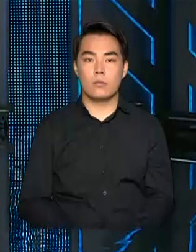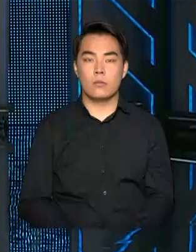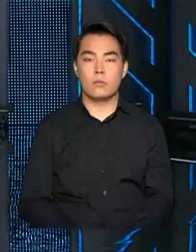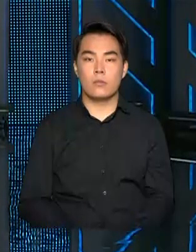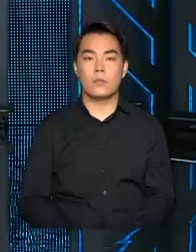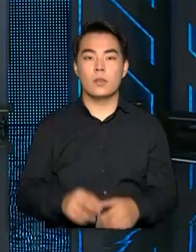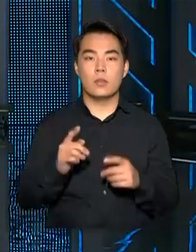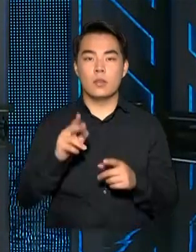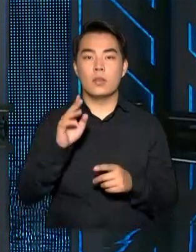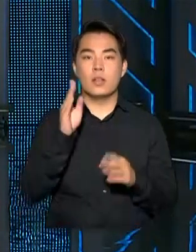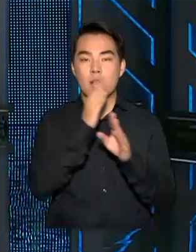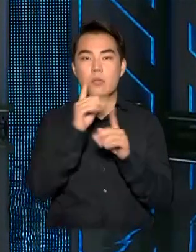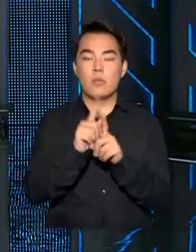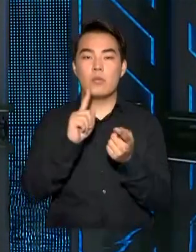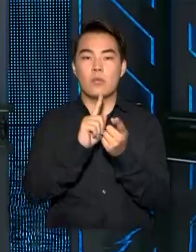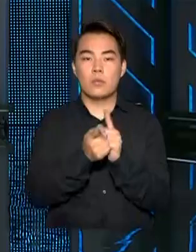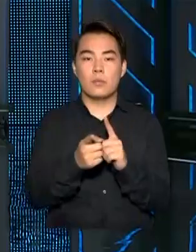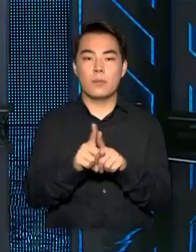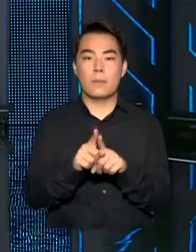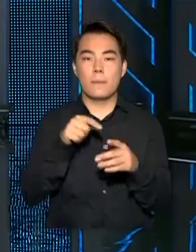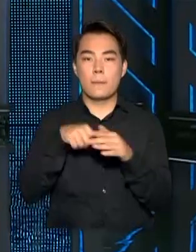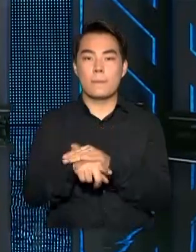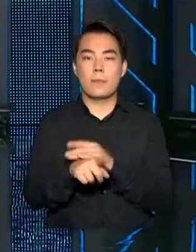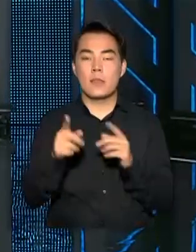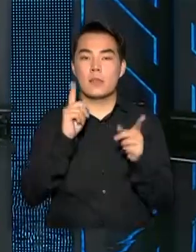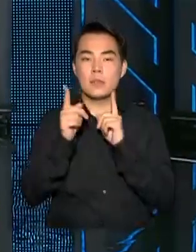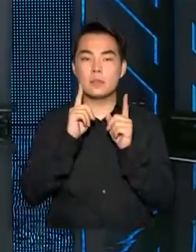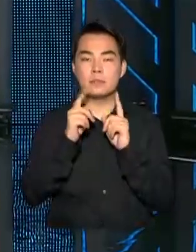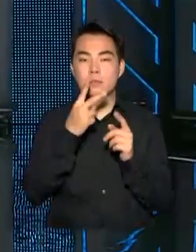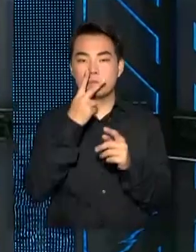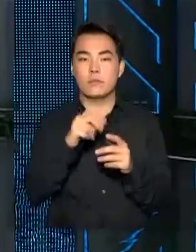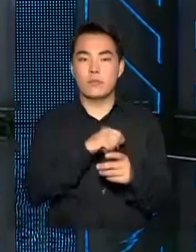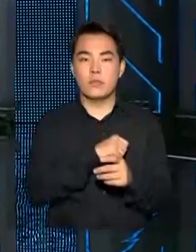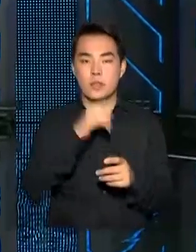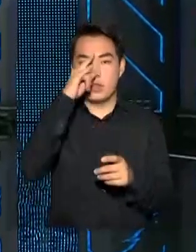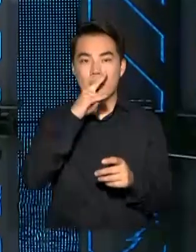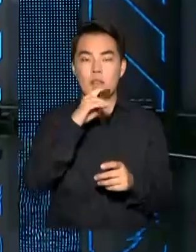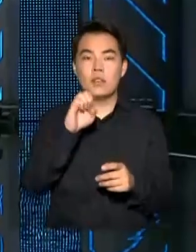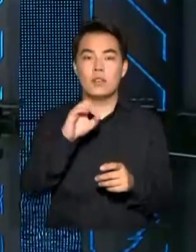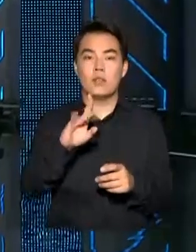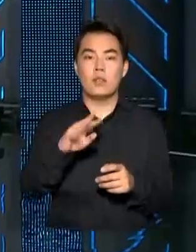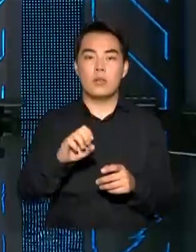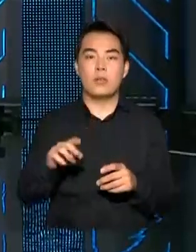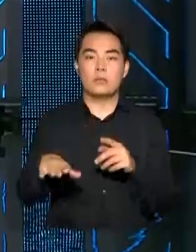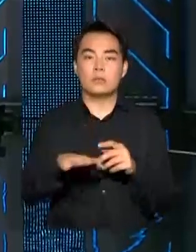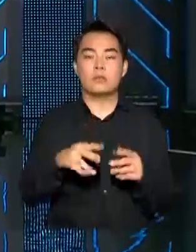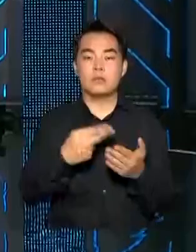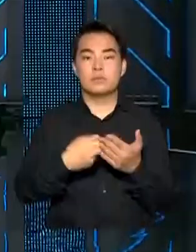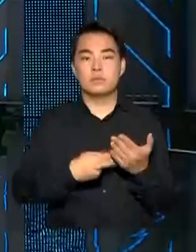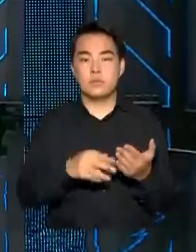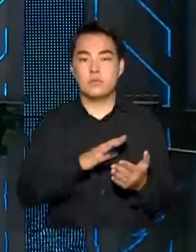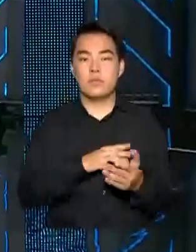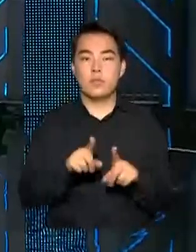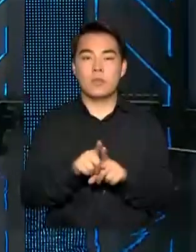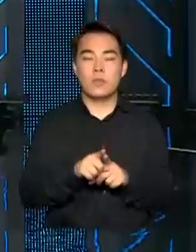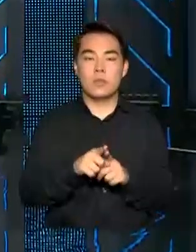Мысырда өтіп жатқан климаттың өзгеру жөндегі жаһандық конференцияда Қазақстан мен Еуропалық одақ меморандумға қол қойды. Құжат